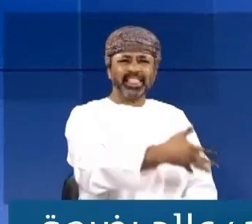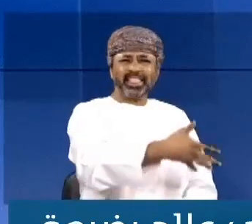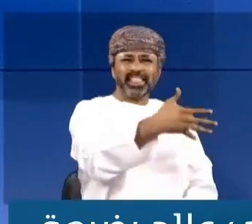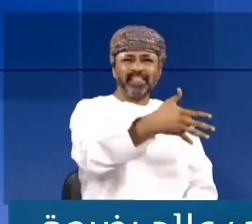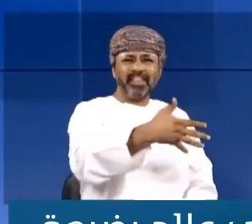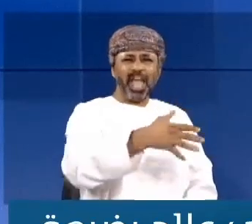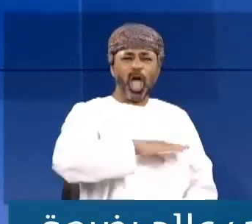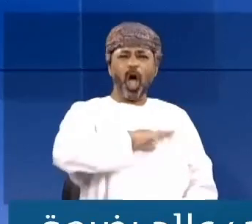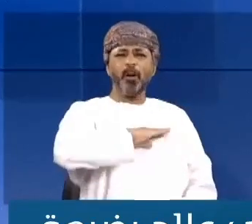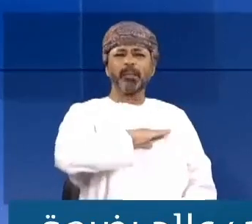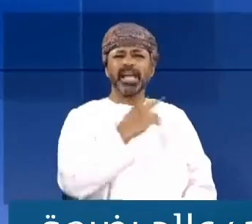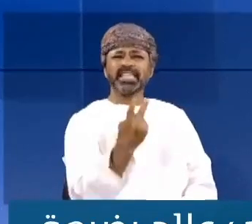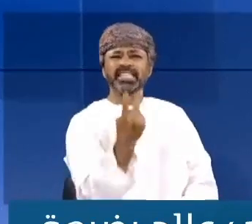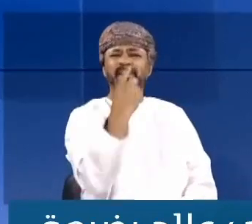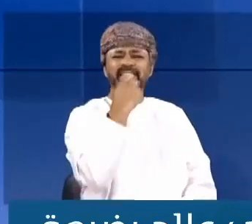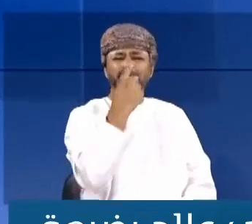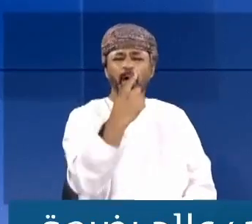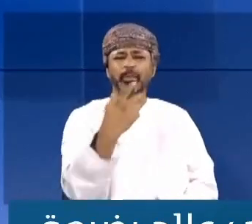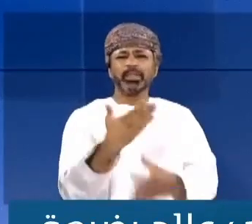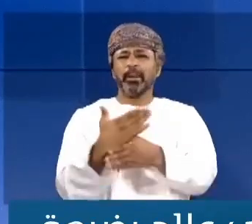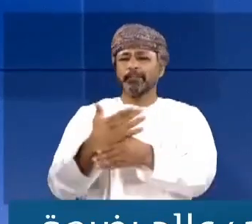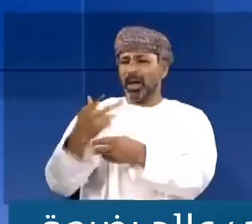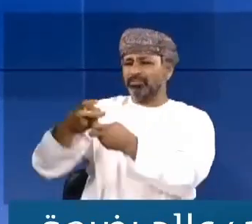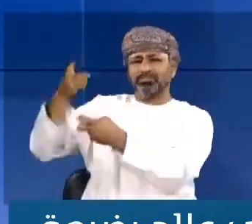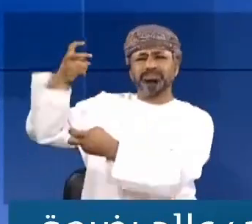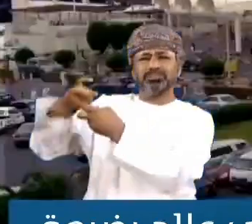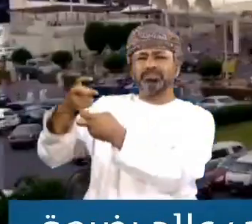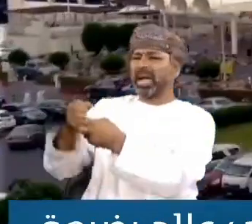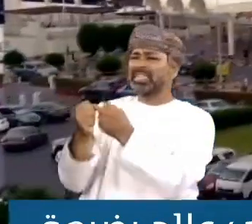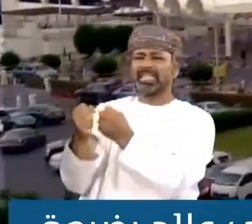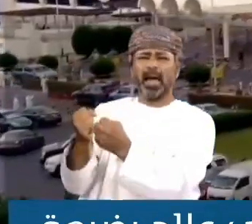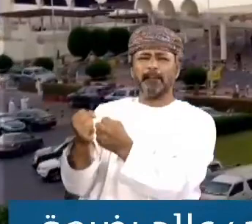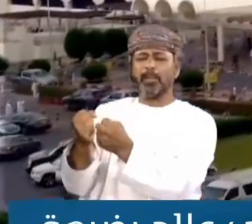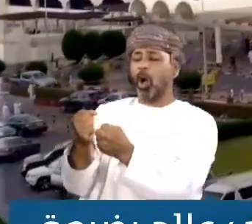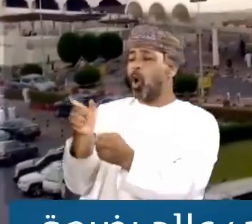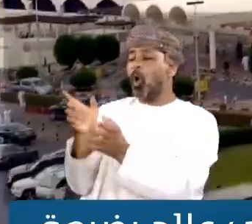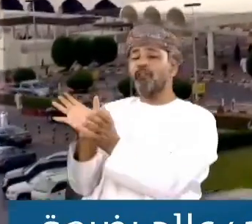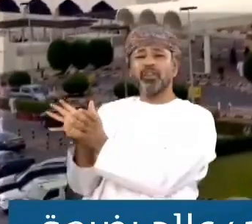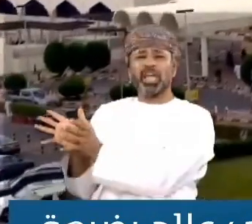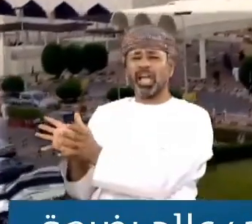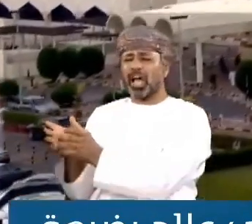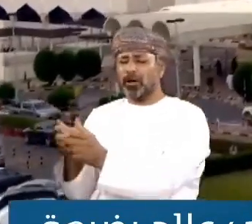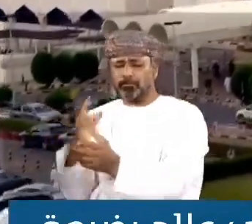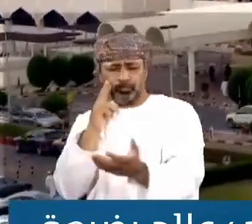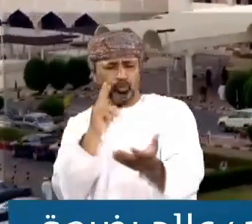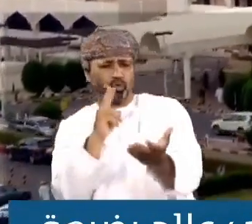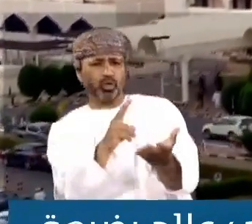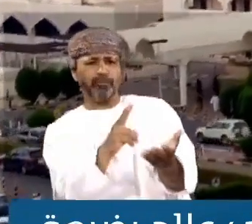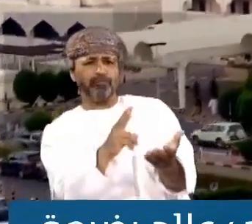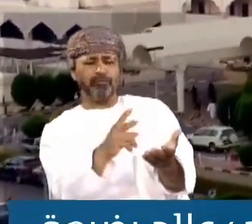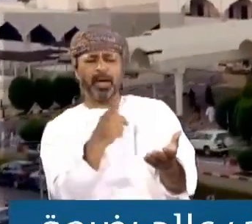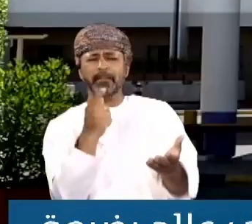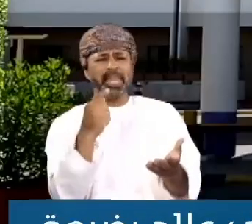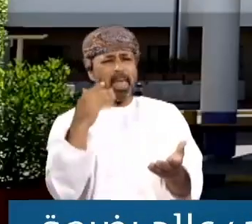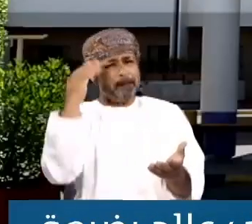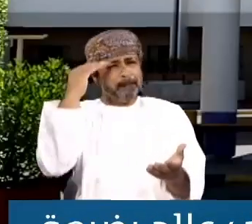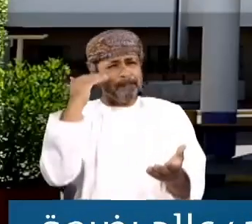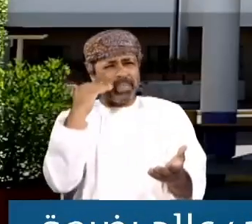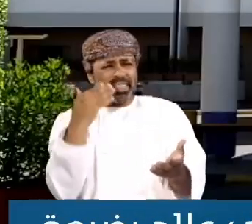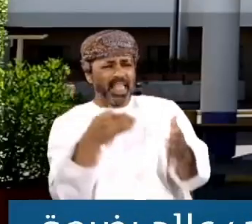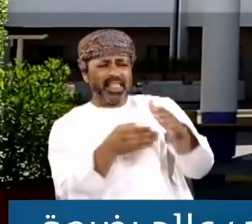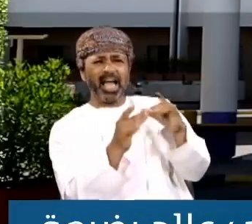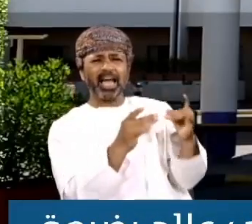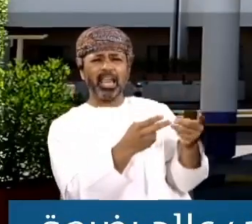المناعة المركب الشديد. وأوضح المستشفى أن الفريق واجه صعوبة خلال فترة علاج الطفلة